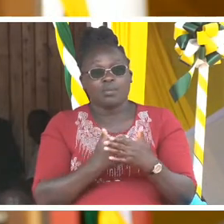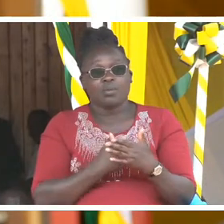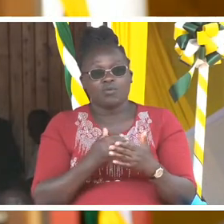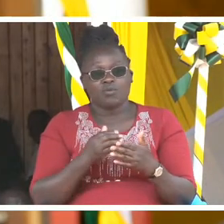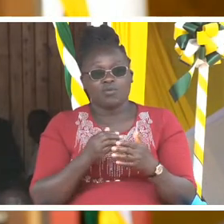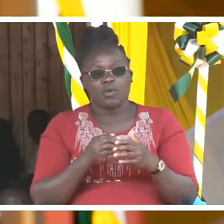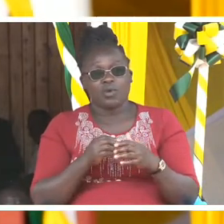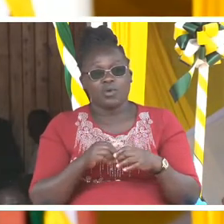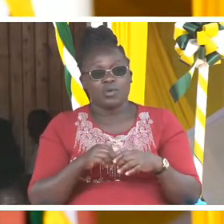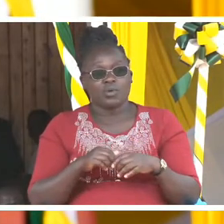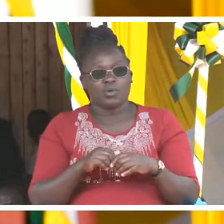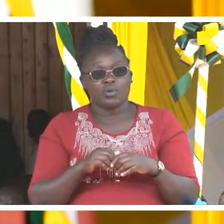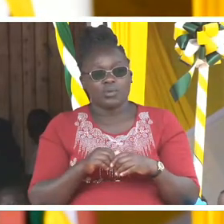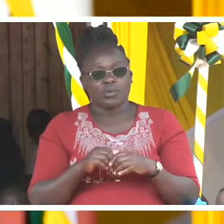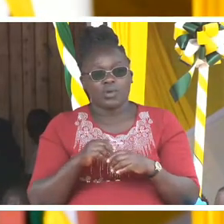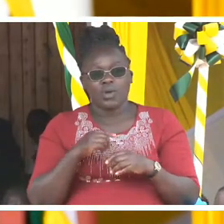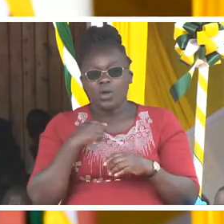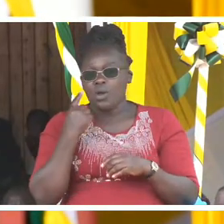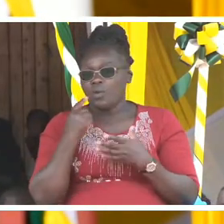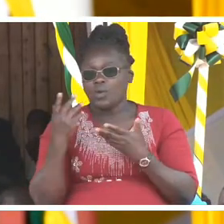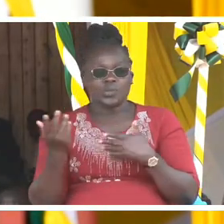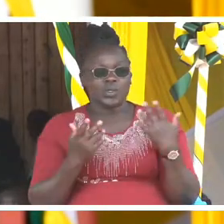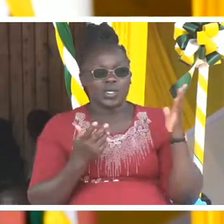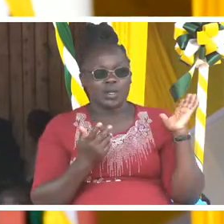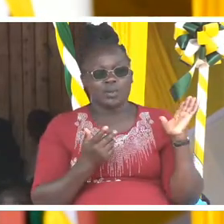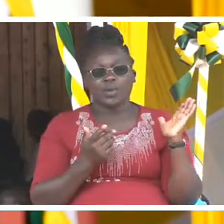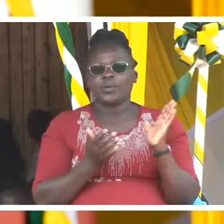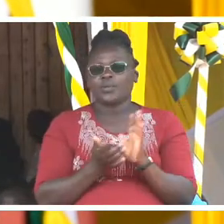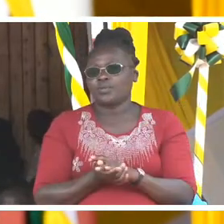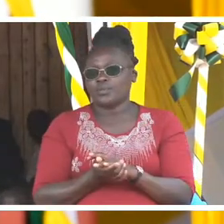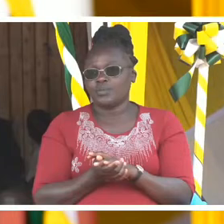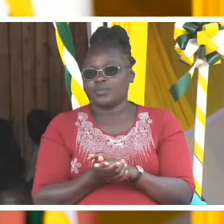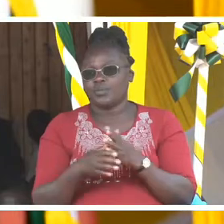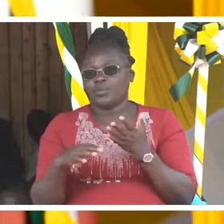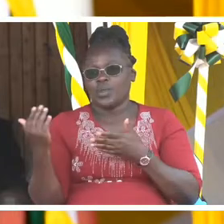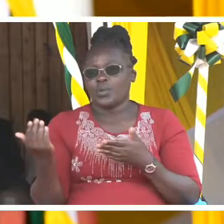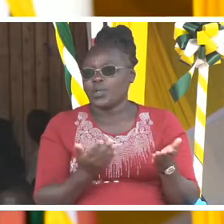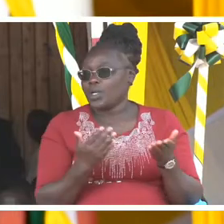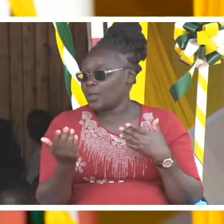nami wanamkaribisha? Karibu Your Excellency.